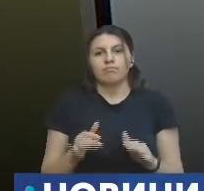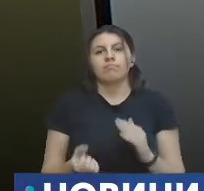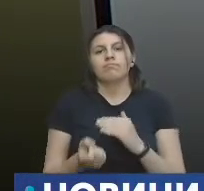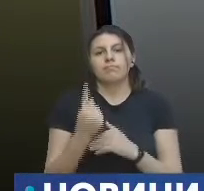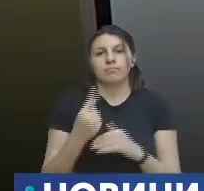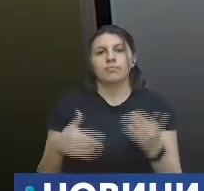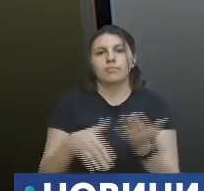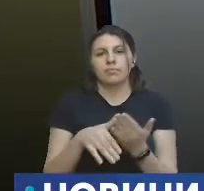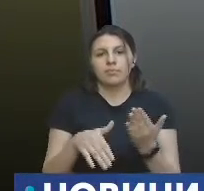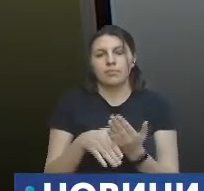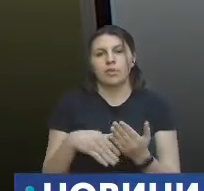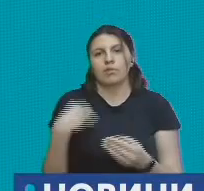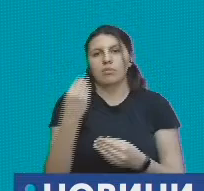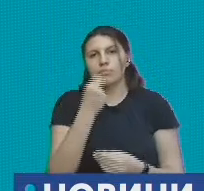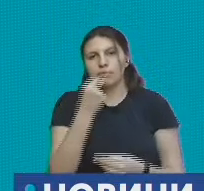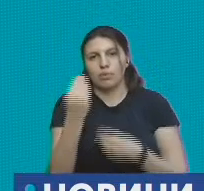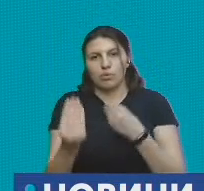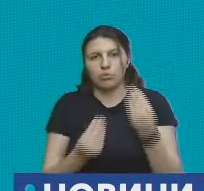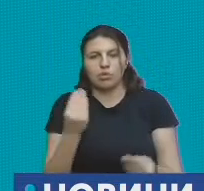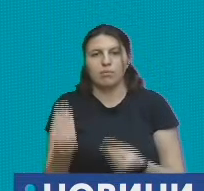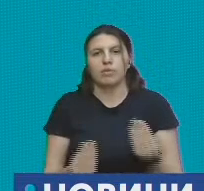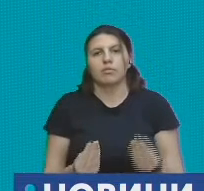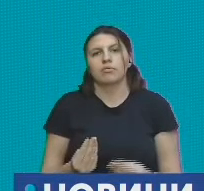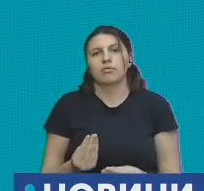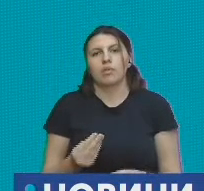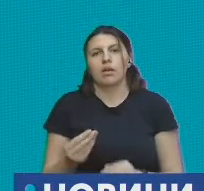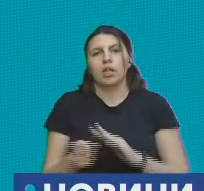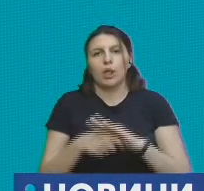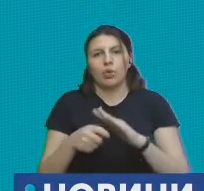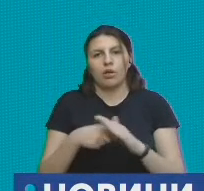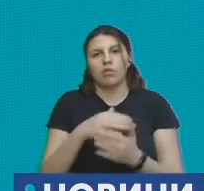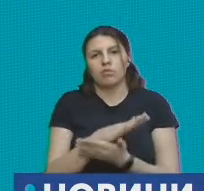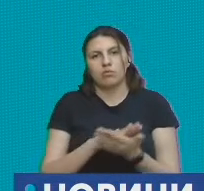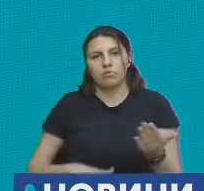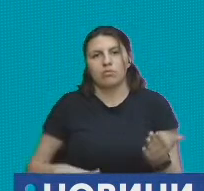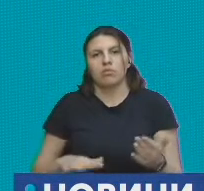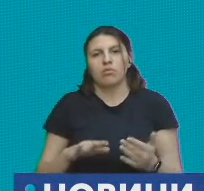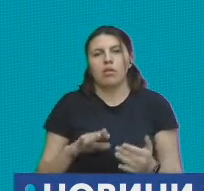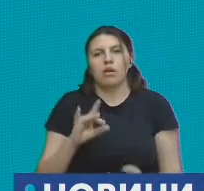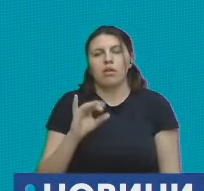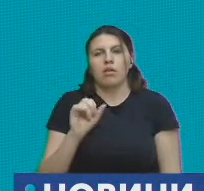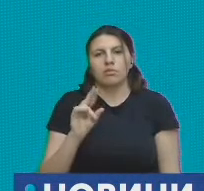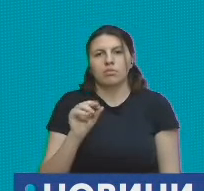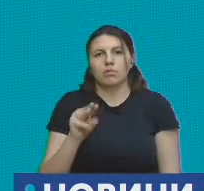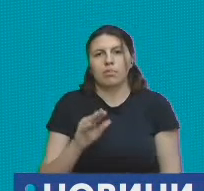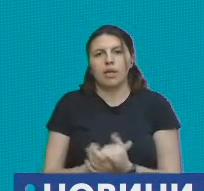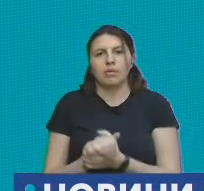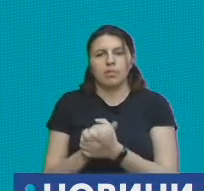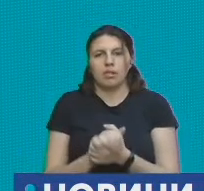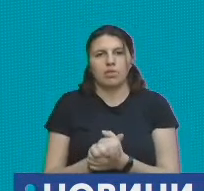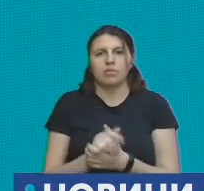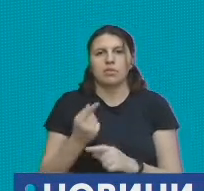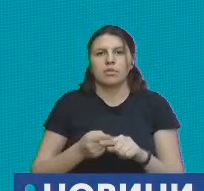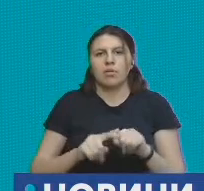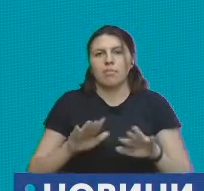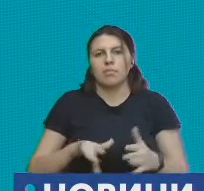оказывали помощь продуктами. На Донеччині триває арт-перемир'я. Це національно-мистецький проєкт, за яким другий